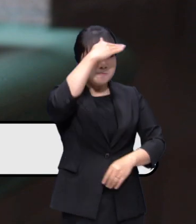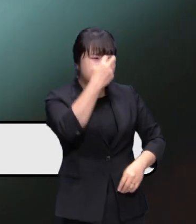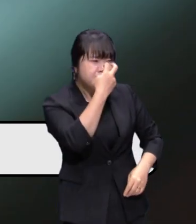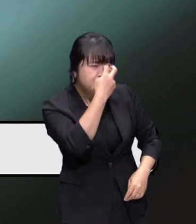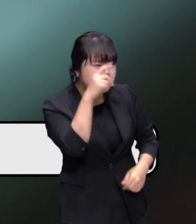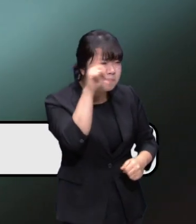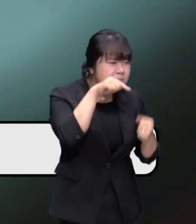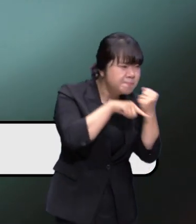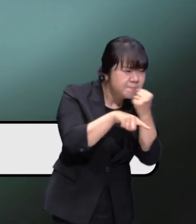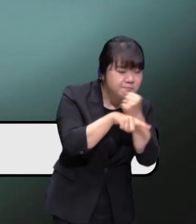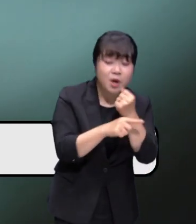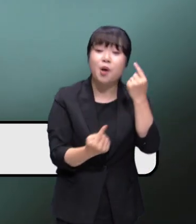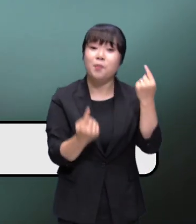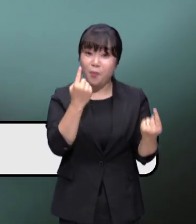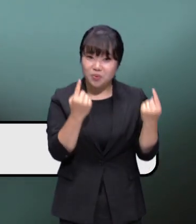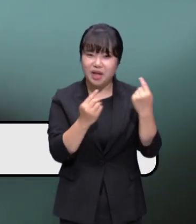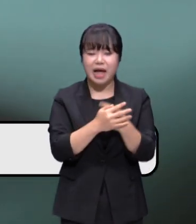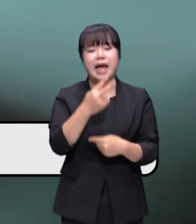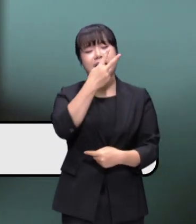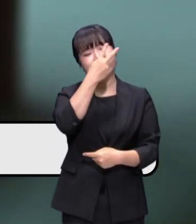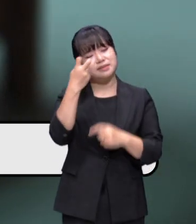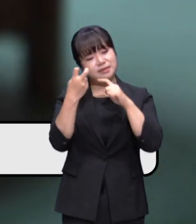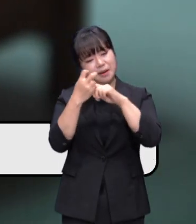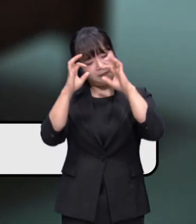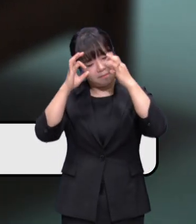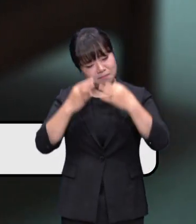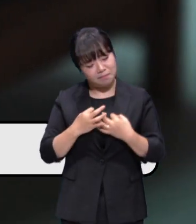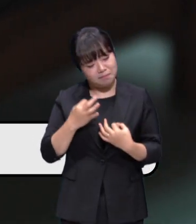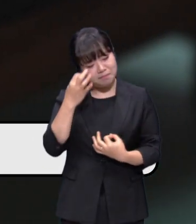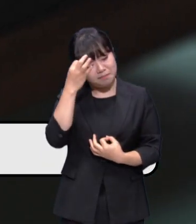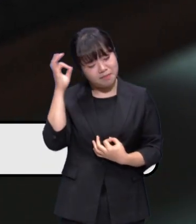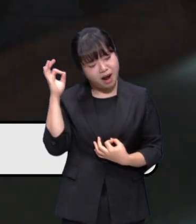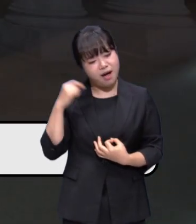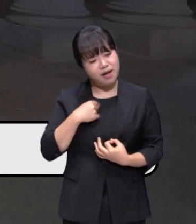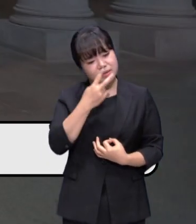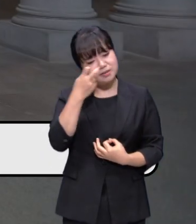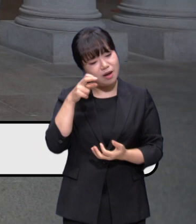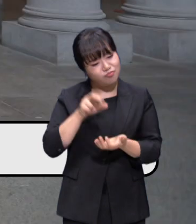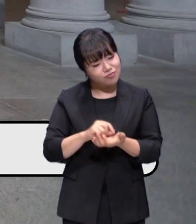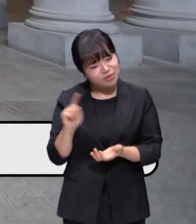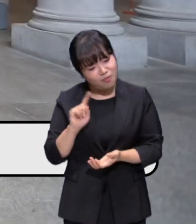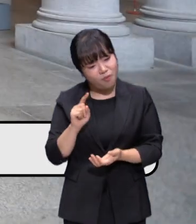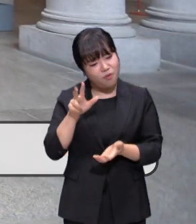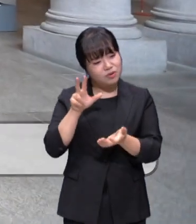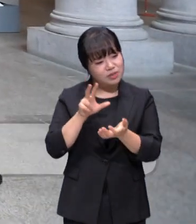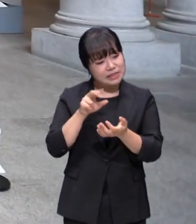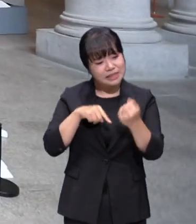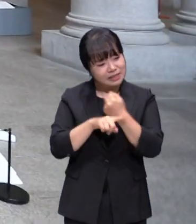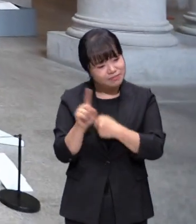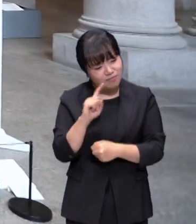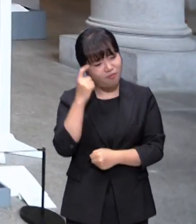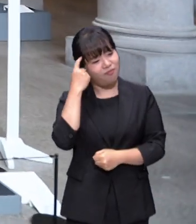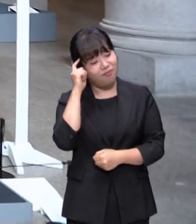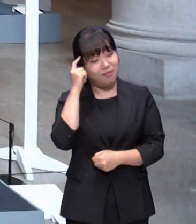의미보다는 각각의 잠에 대해서 되돌아보고 우리 사회가 직면하고 있는 잠의 문제들을 토론하는 계기가 되었으면 좋겠습니다.